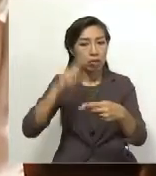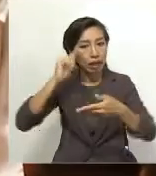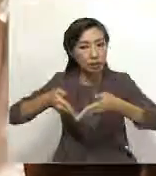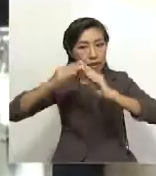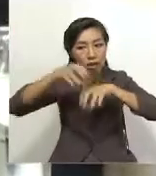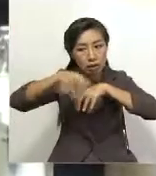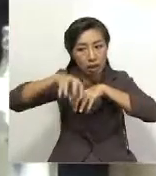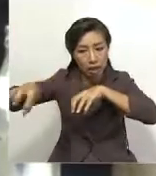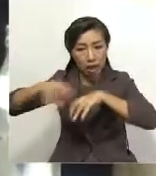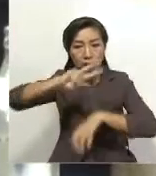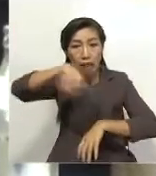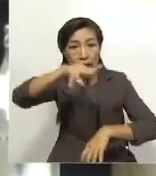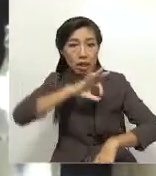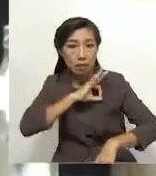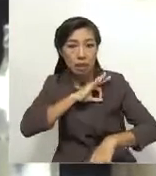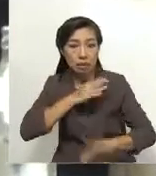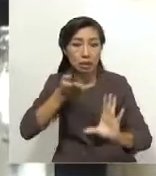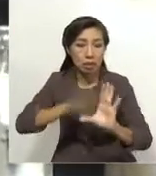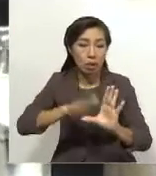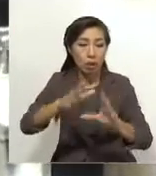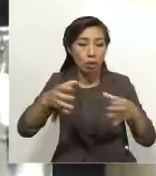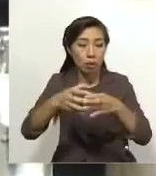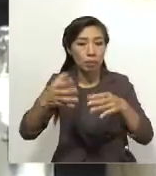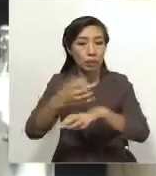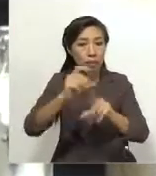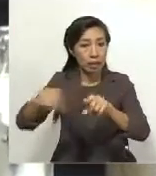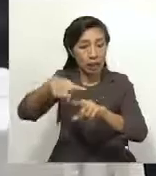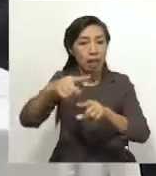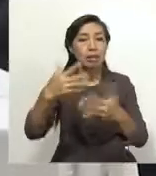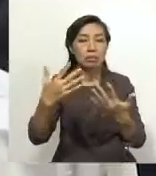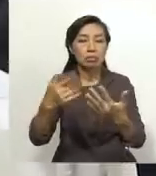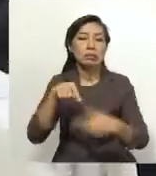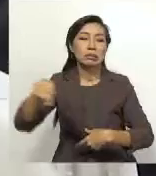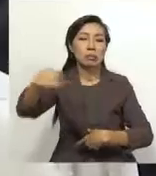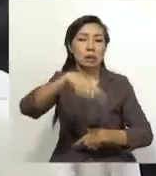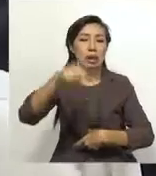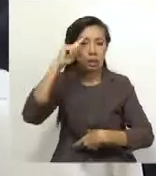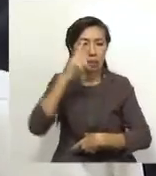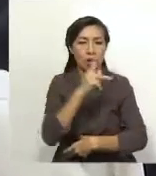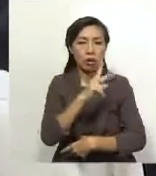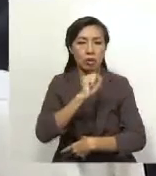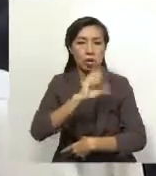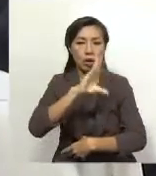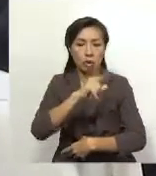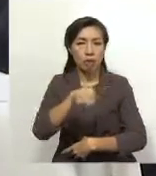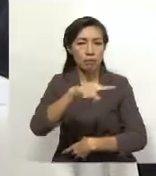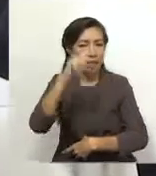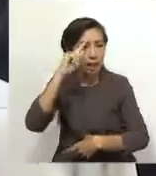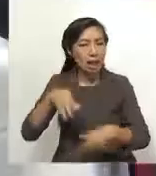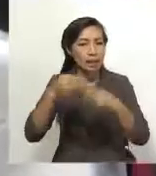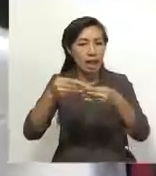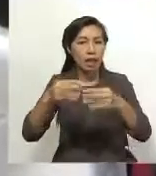การเดินหน้าไปสู่การทำ primary vote ซึ่งเชื่อว่าคสช.ขออภัย primary vote นะครับซึ่งเชื่อว่าคสช.จะมีการคลายล็อก